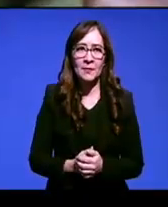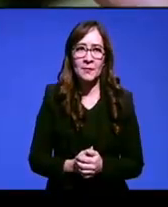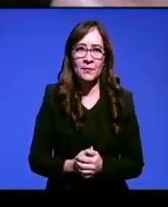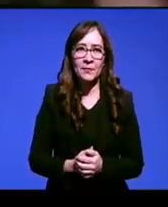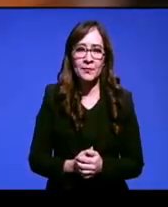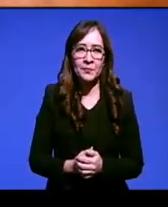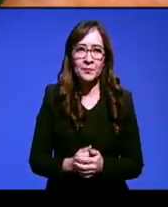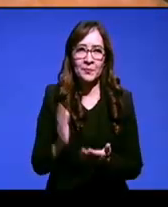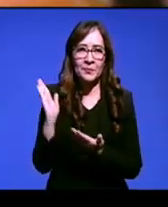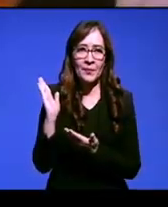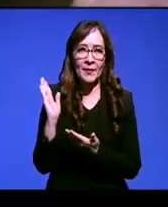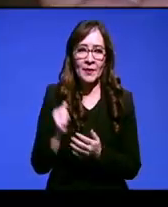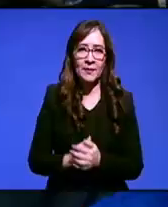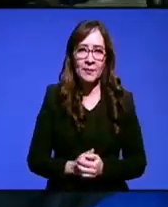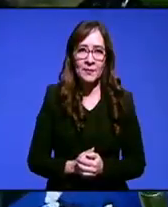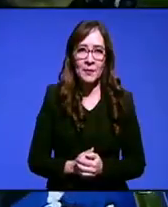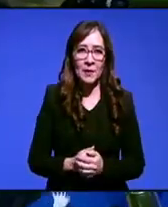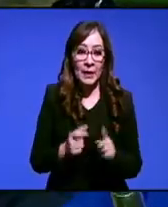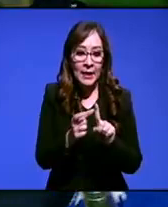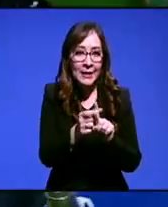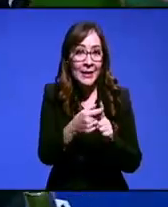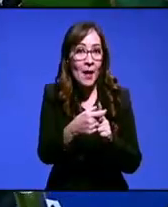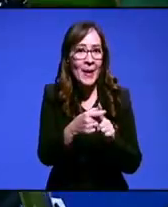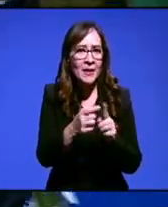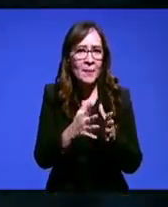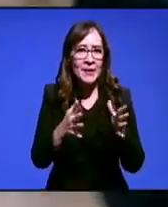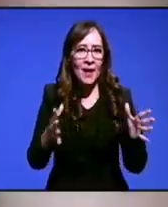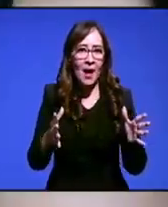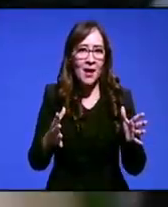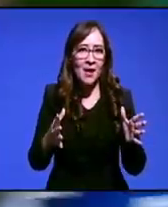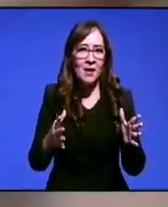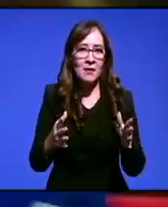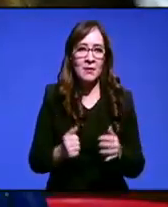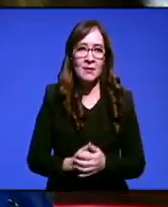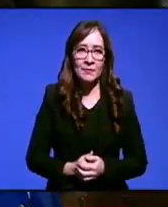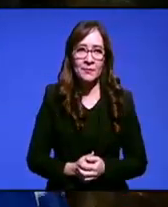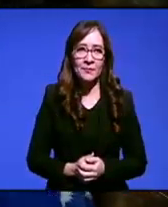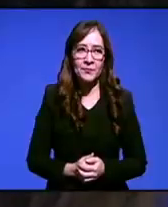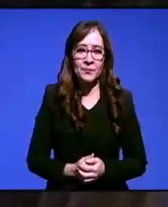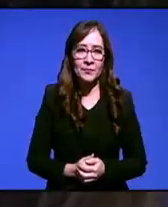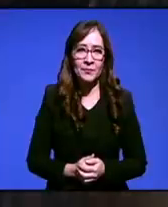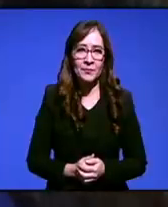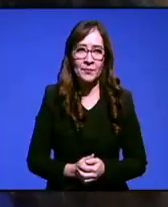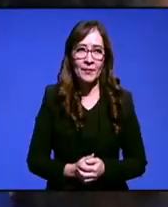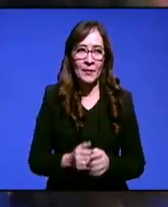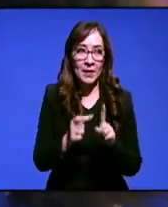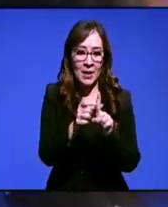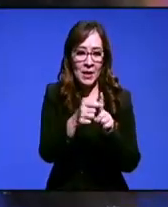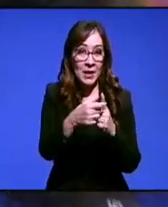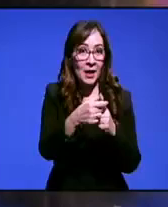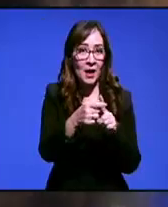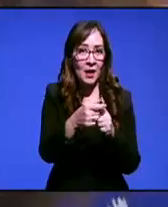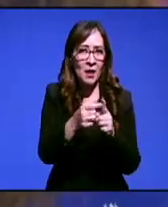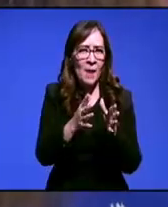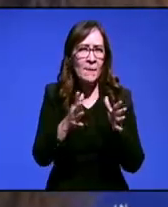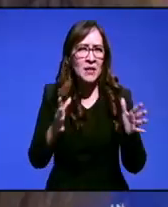ya. Karena diameternya besar gitu ya? Iya. Oh, oke. Okay. Jadi kita bisa lihat tuh lingkaran dalamnya diameternya besar.